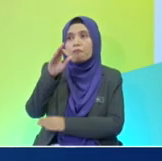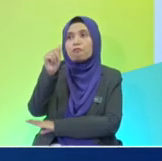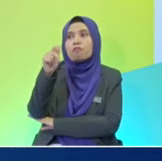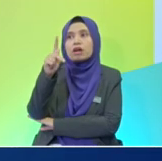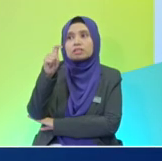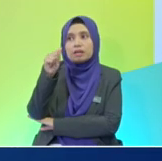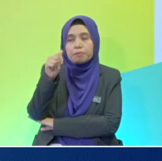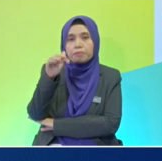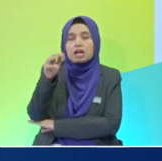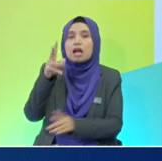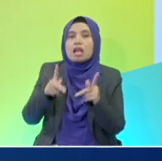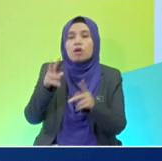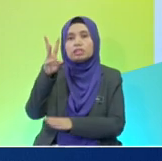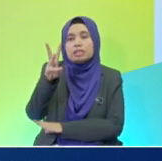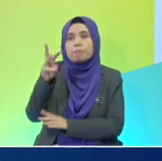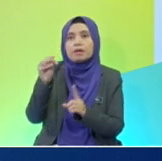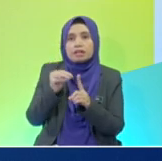enam markah